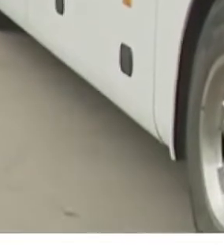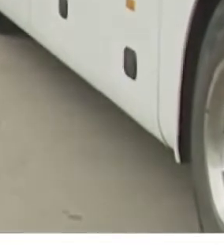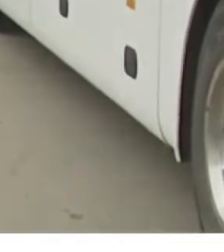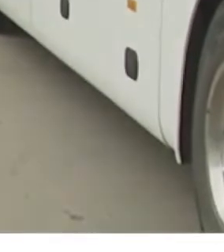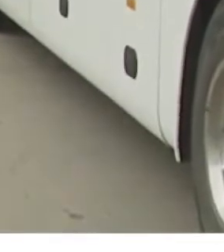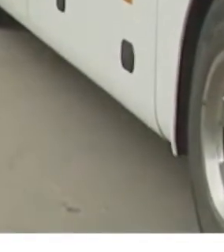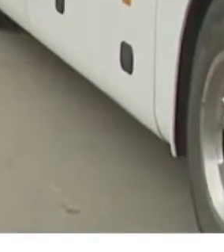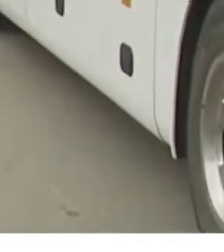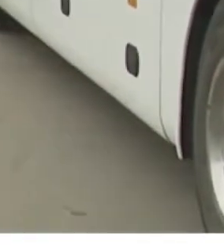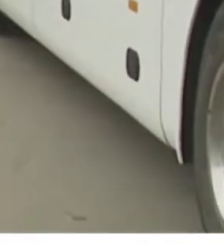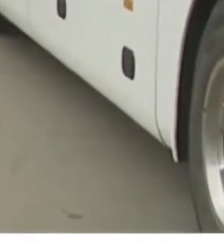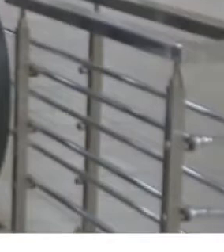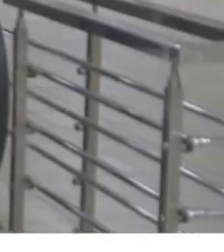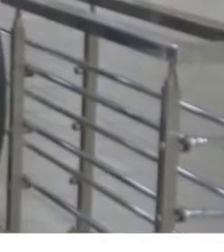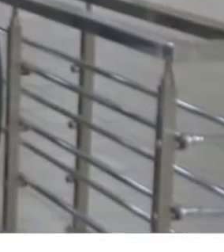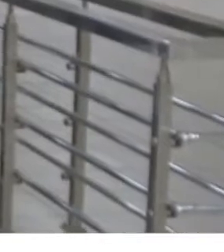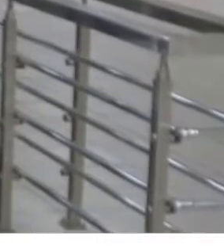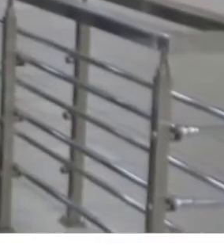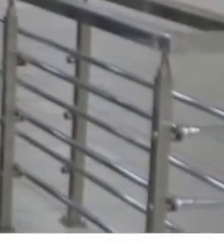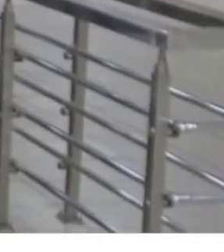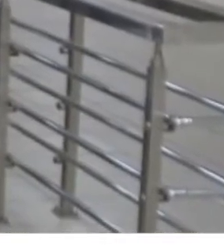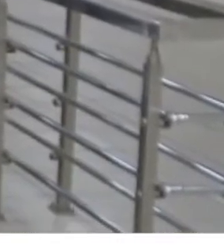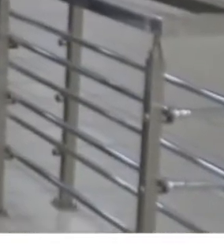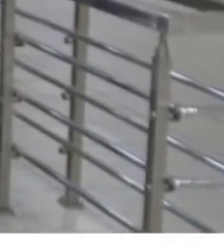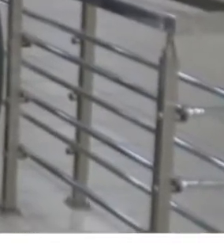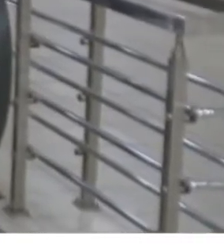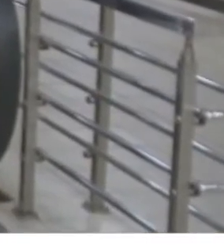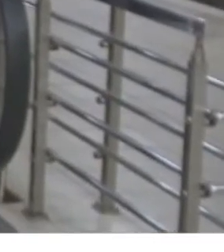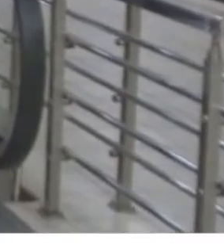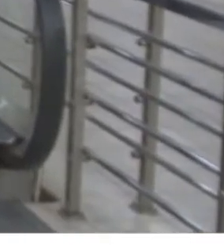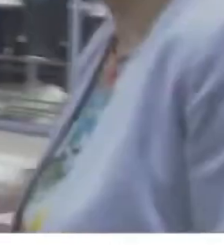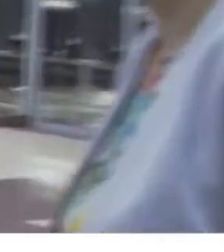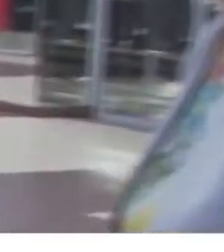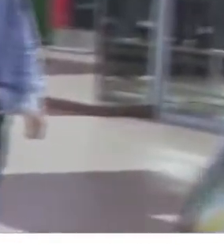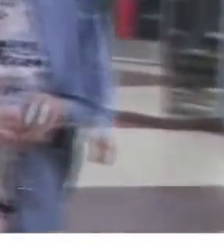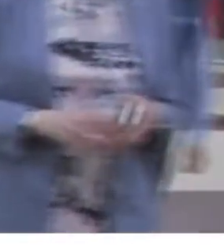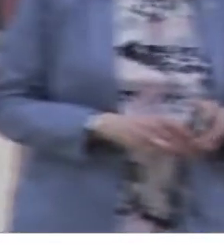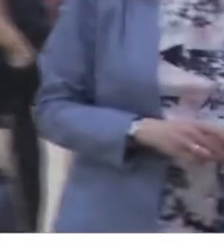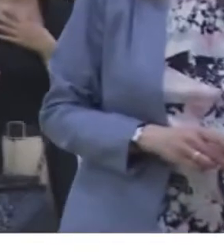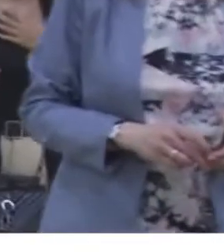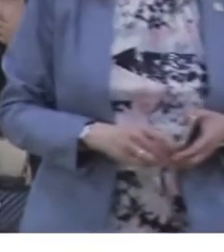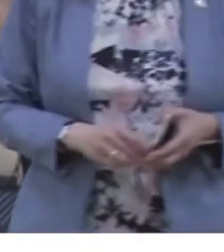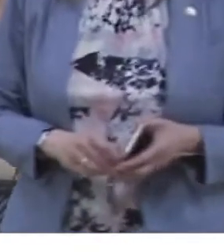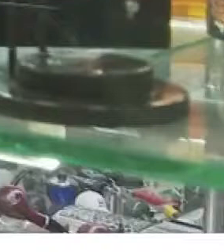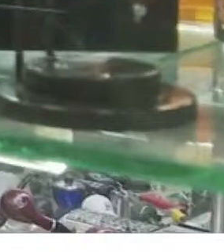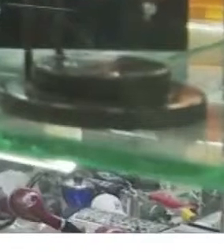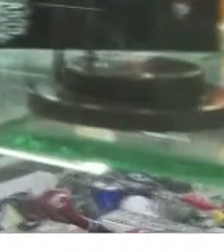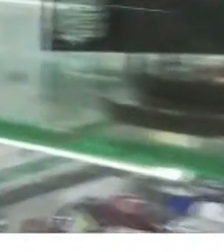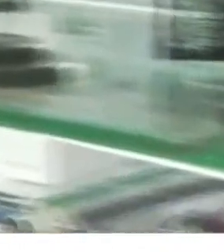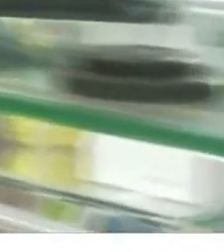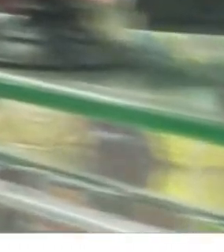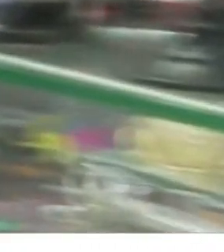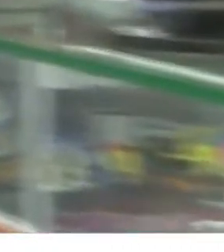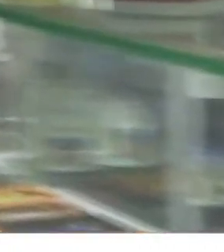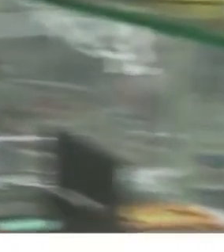Карантин жабық базарлар мен ірі сауда орындарына да оңай соқпады. Сондықтан санитарлық талаптарды сақтай отыра киім бутиктер орналасқан аумаққа сауда